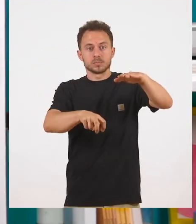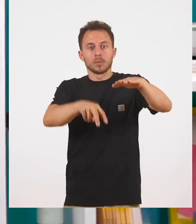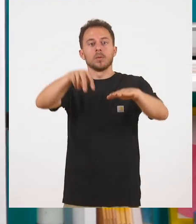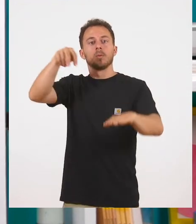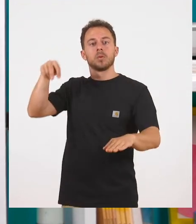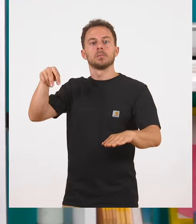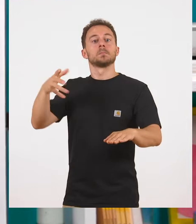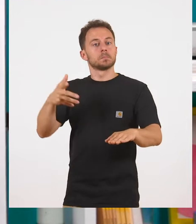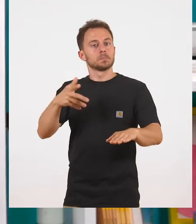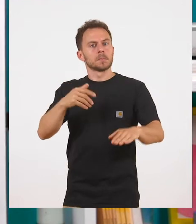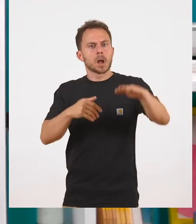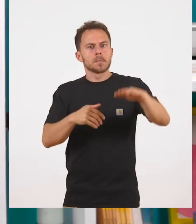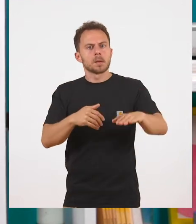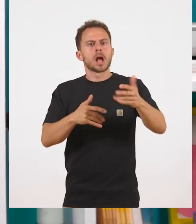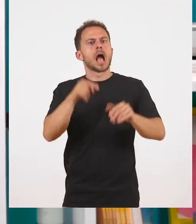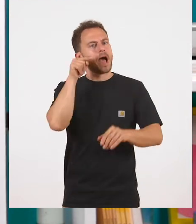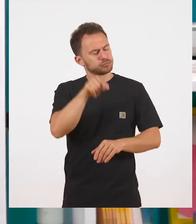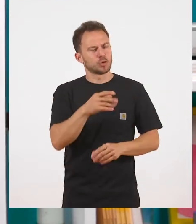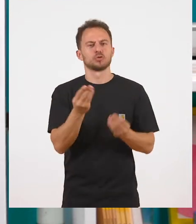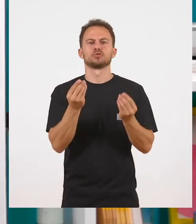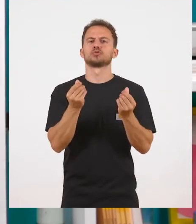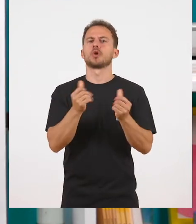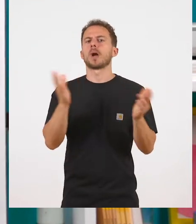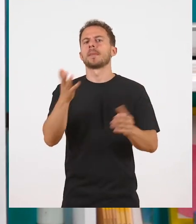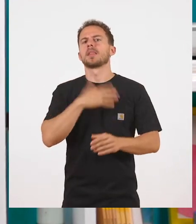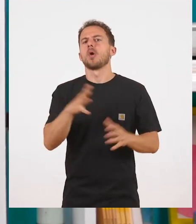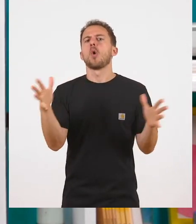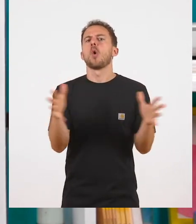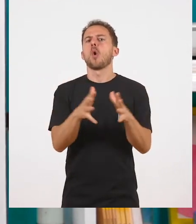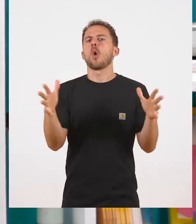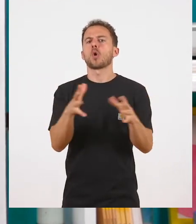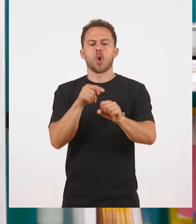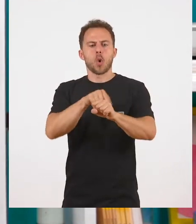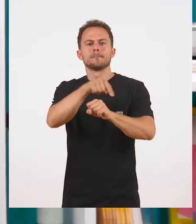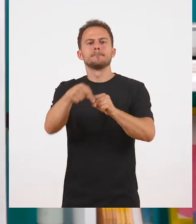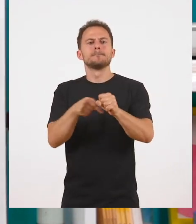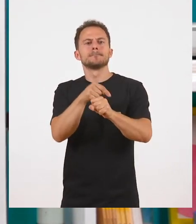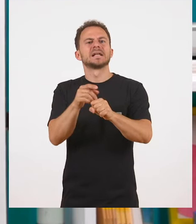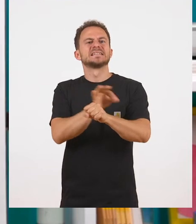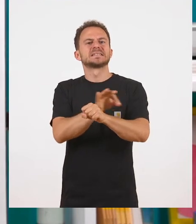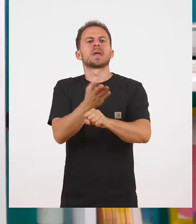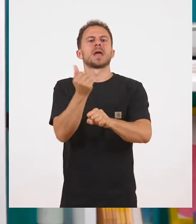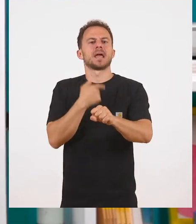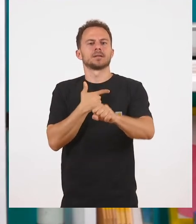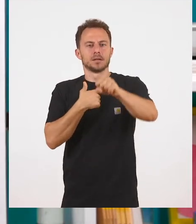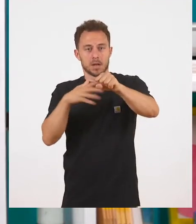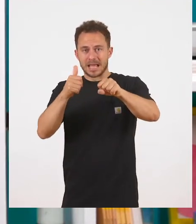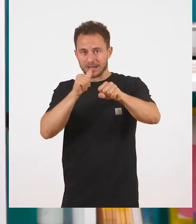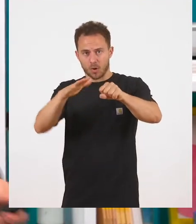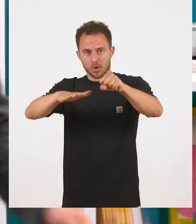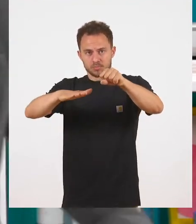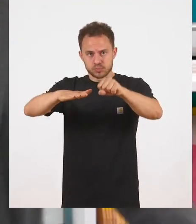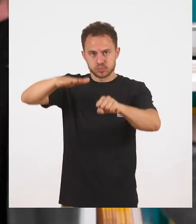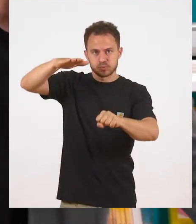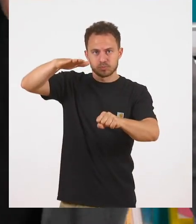Έτσι λοιπόν, αυτός είναι ο τρόπος για να μετρήσουμε τον όγκο ενός ακανόνιστου σχήματος. Να το βυθίσουμε σε ένα υγρό. Εδώ